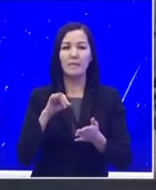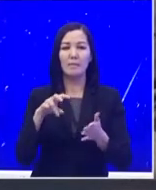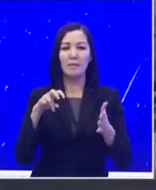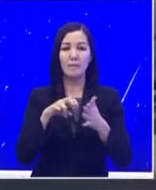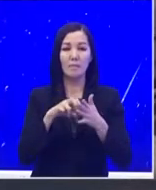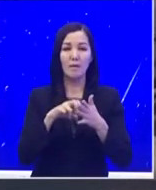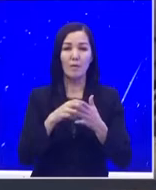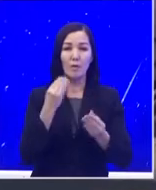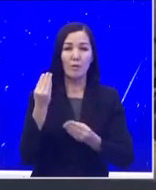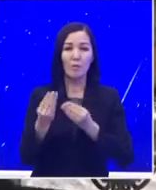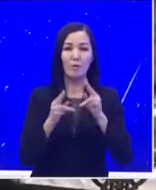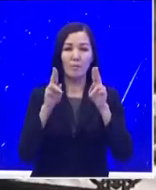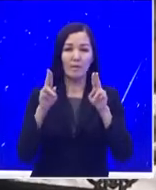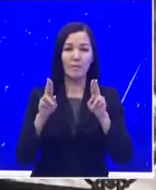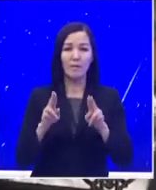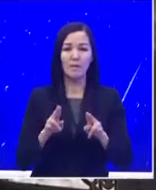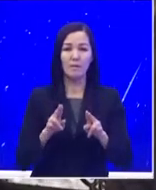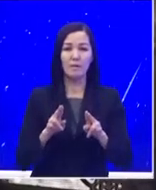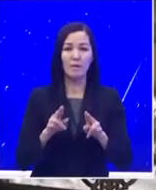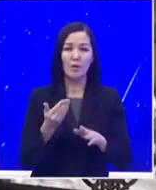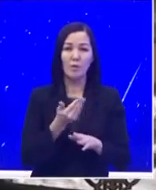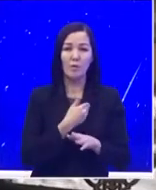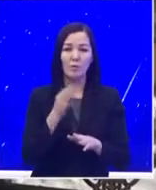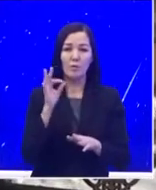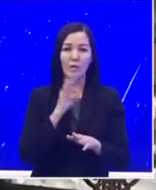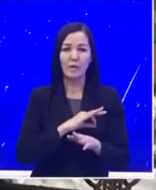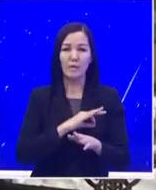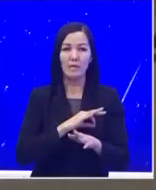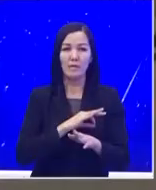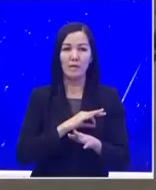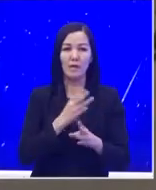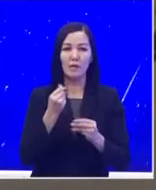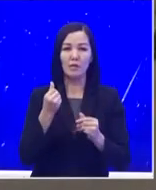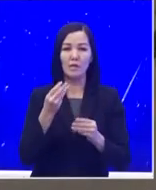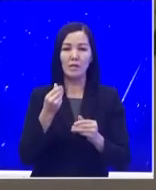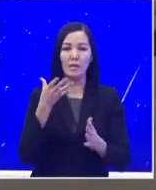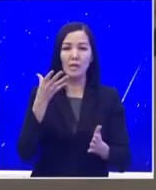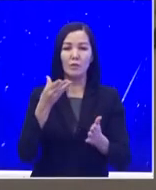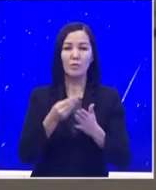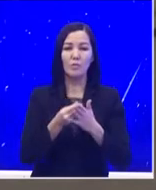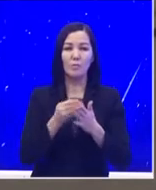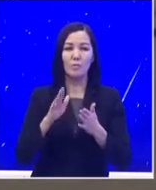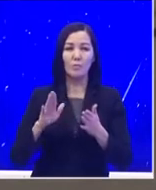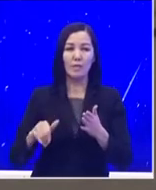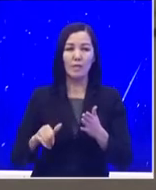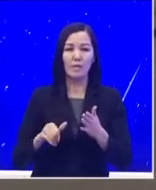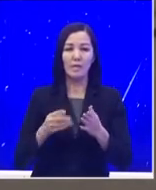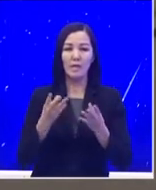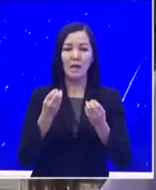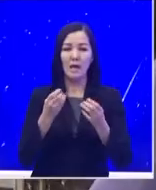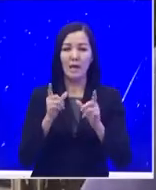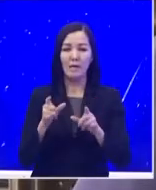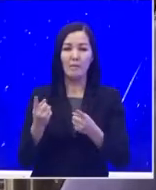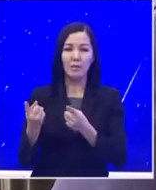сүйенсек, ойын шарты бойынша олжадан үміткер тиісті жерге белгілі бір соманы енгізіп, әрі артынан бірнеше адамды ілестіре келуі